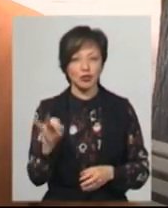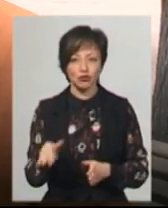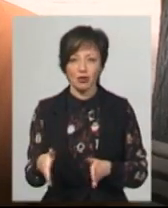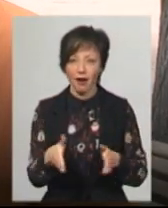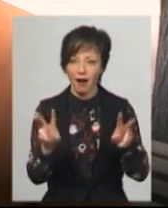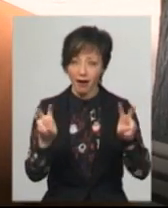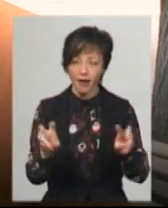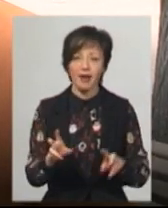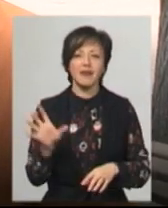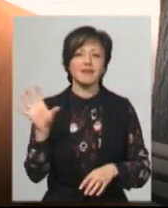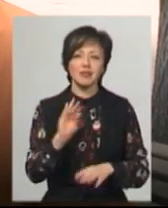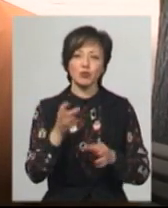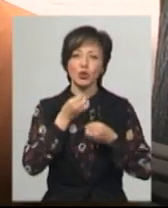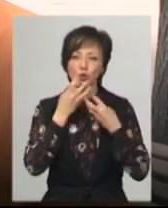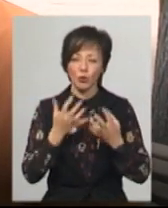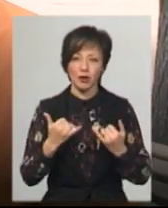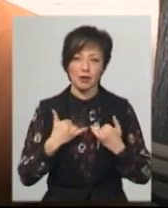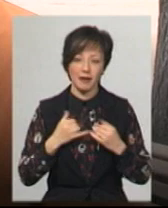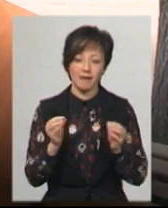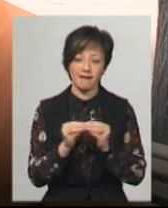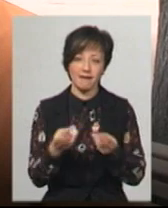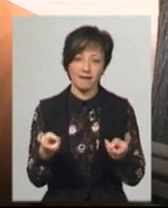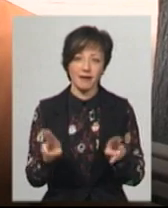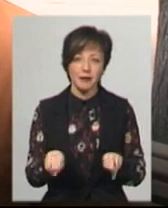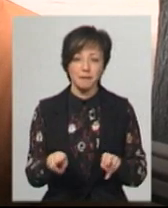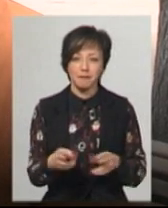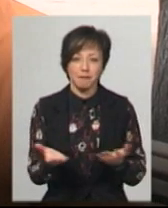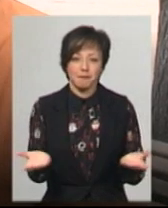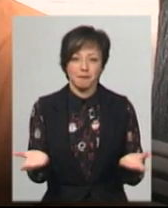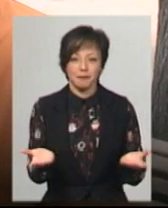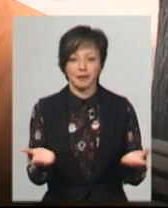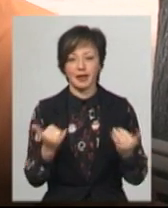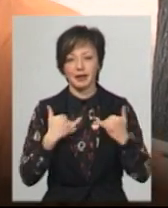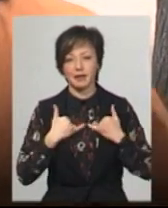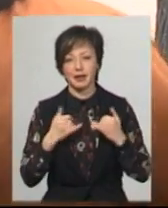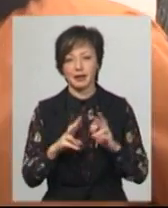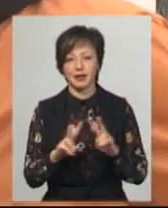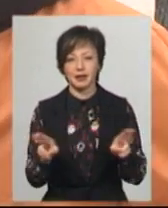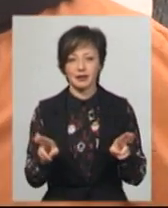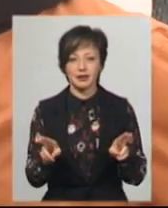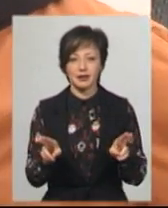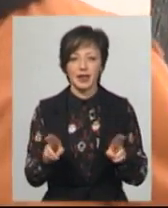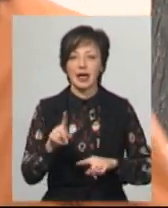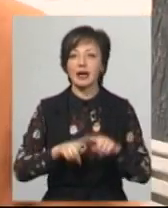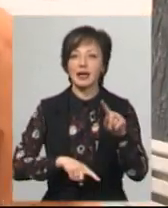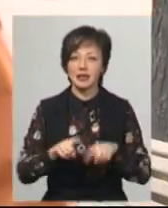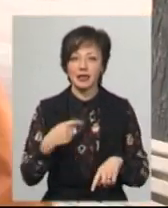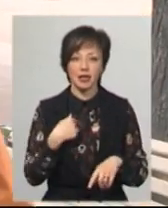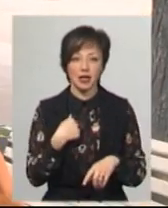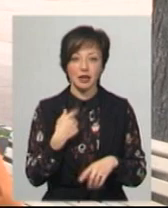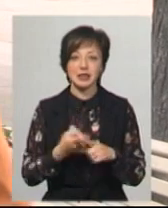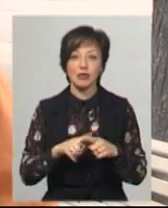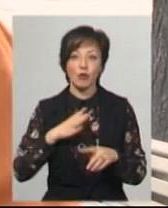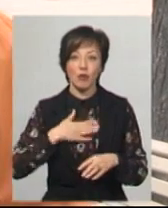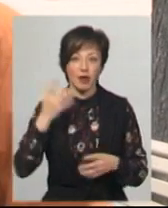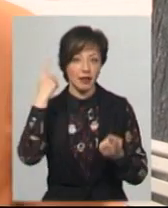все буде добре. Для мене, ну, це як так сказати, ну, це рідне, тому що це була